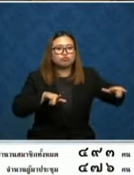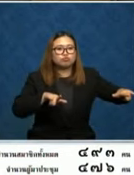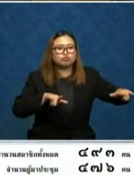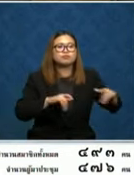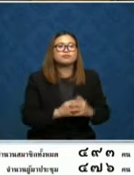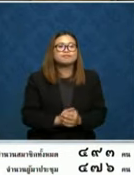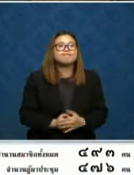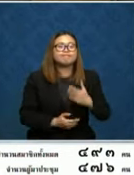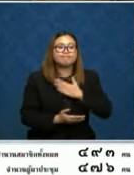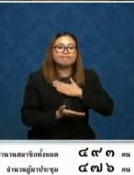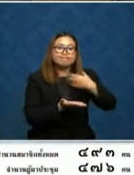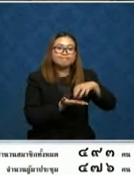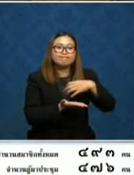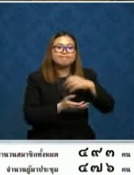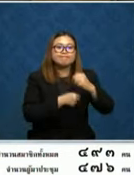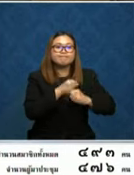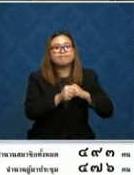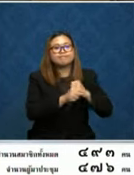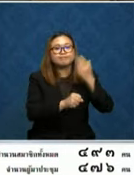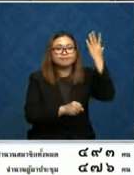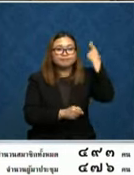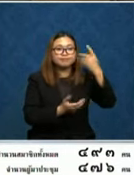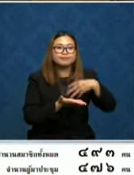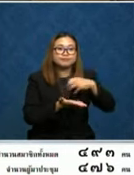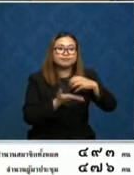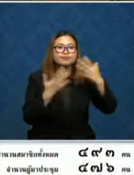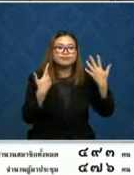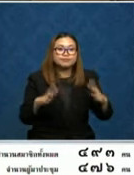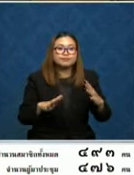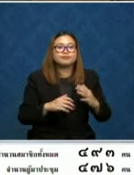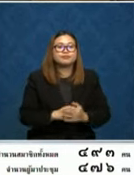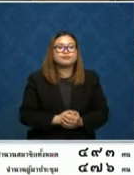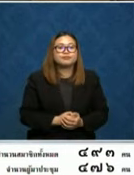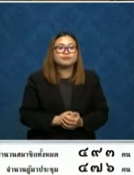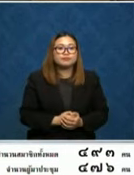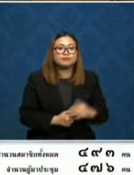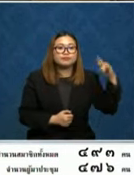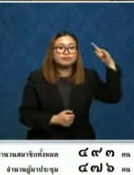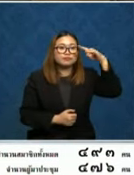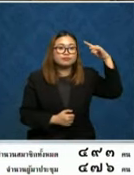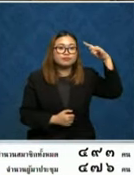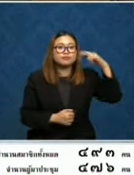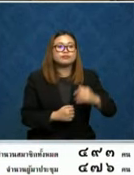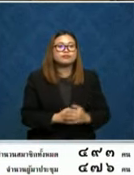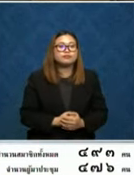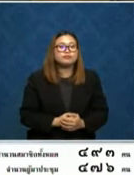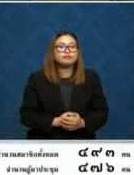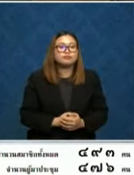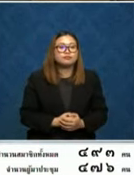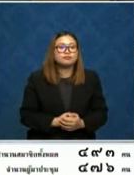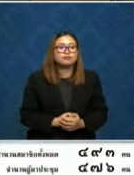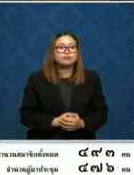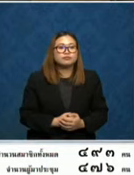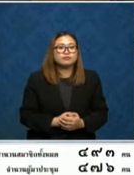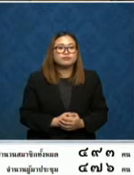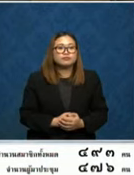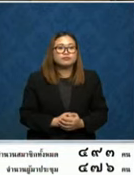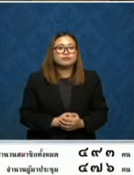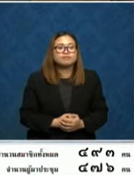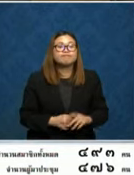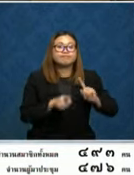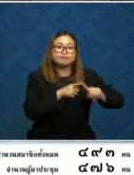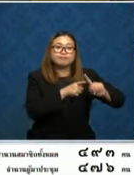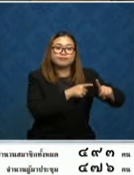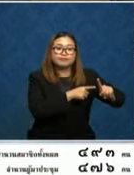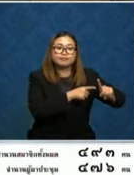อภิปรายในปีที่แล้วแล้วนะครับว่าเครื่องบินโบอิ้งของสายการบินต่